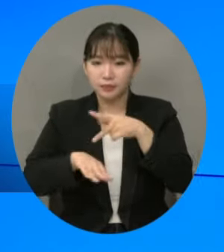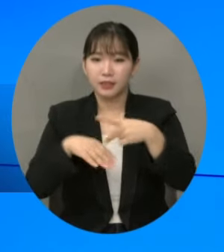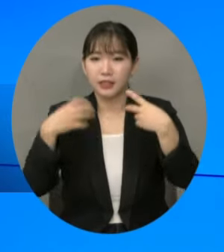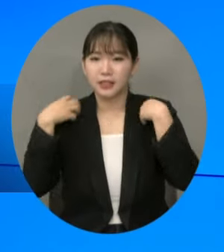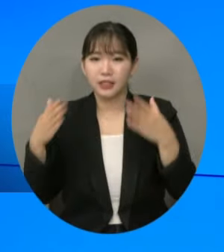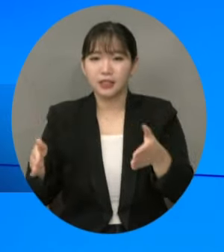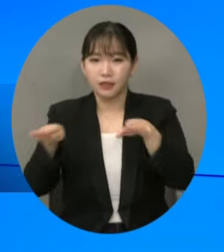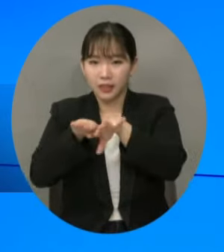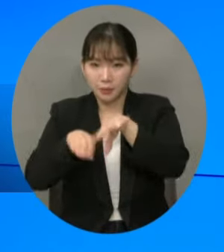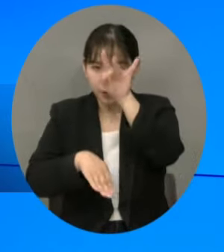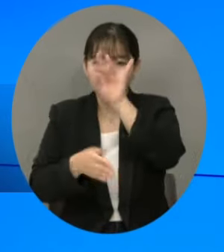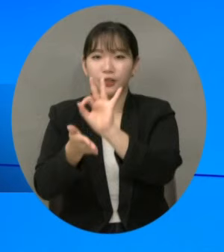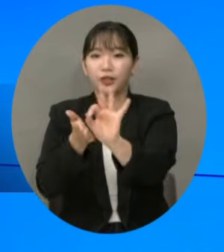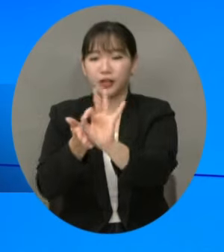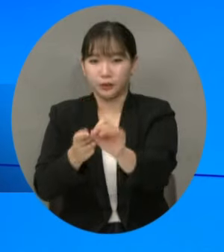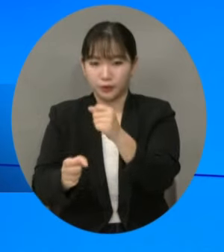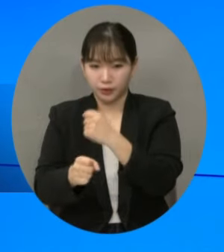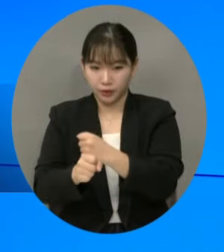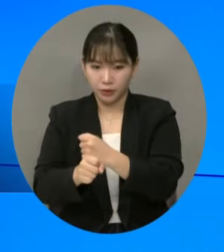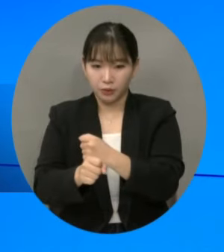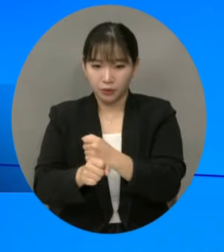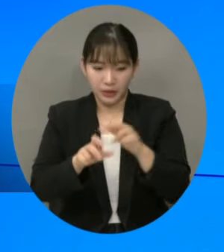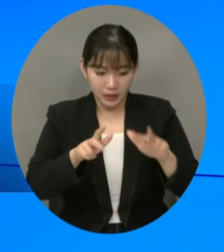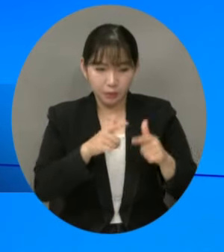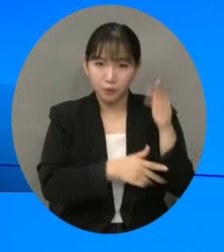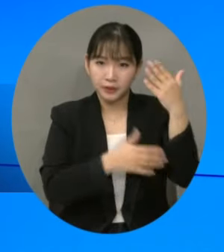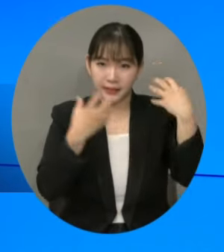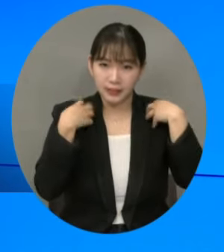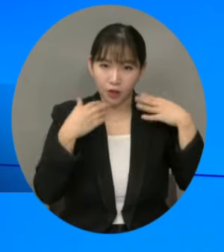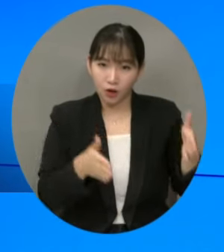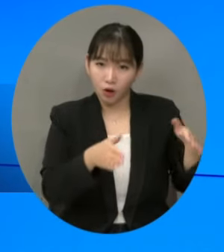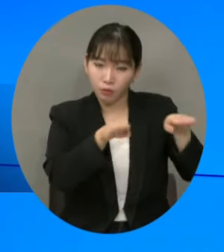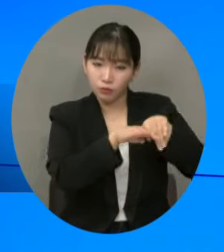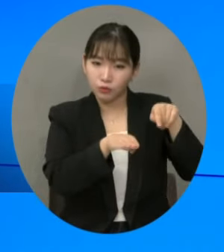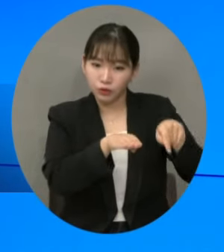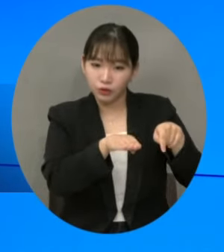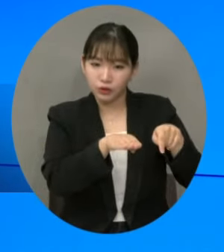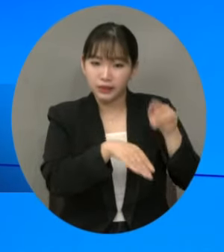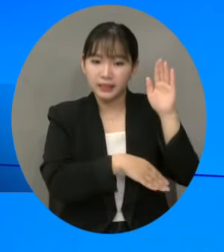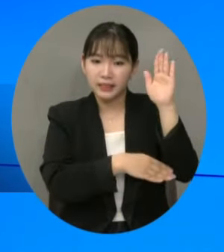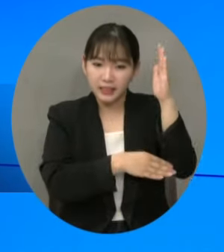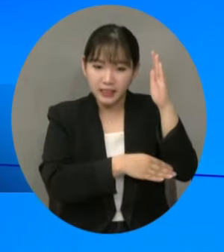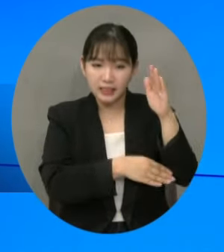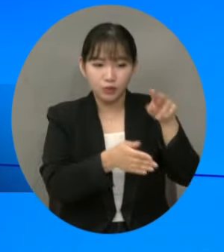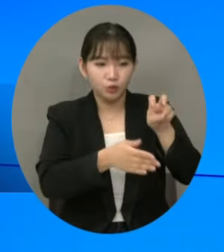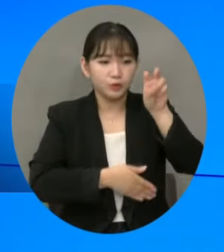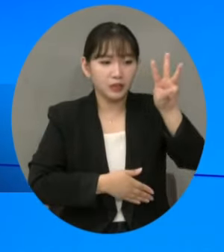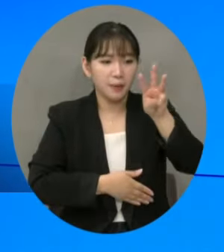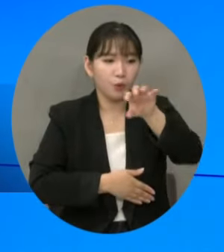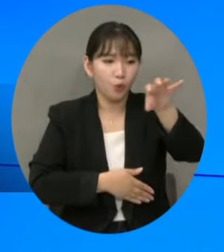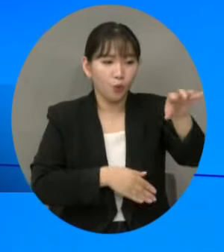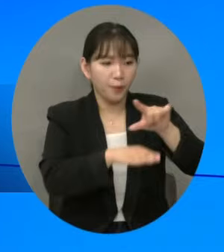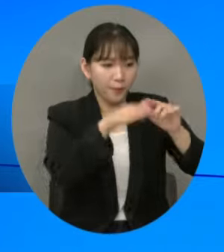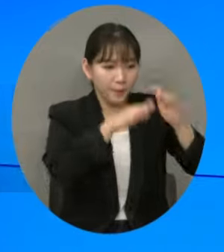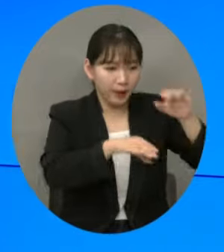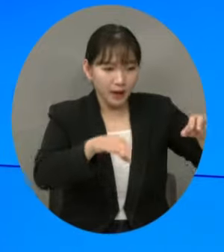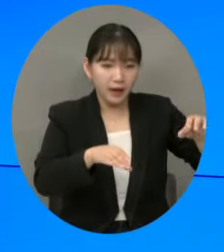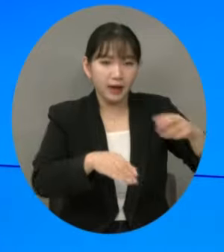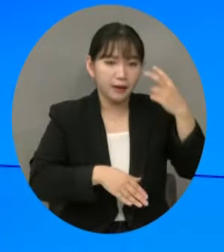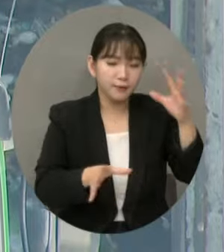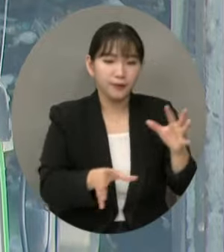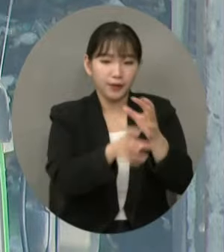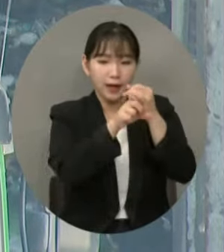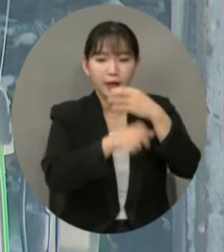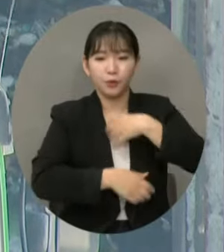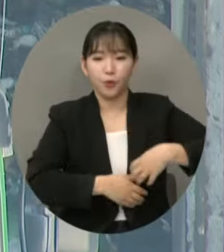신안군청사를 우선 사용하고, 현 목포시청사는 시내 23개 동을 관장하는